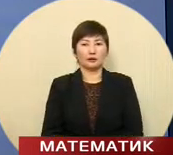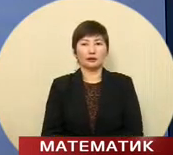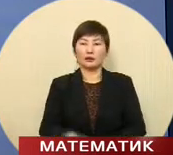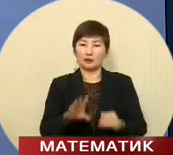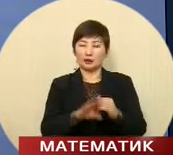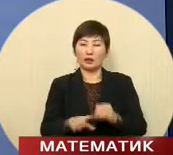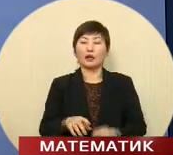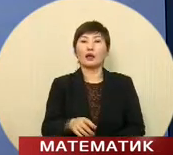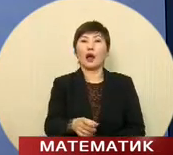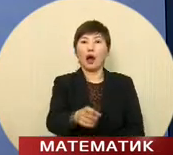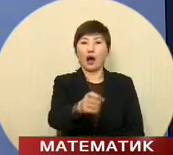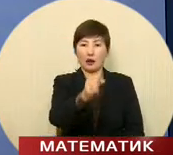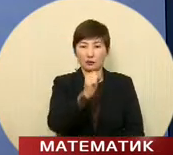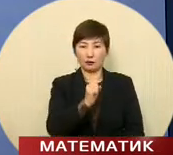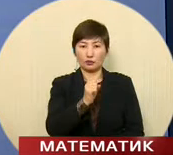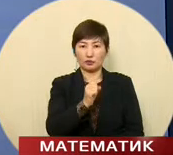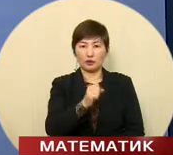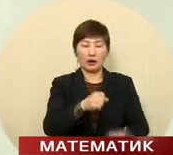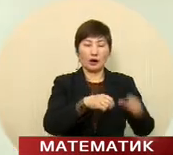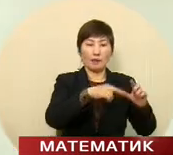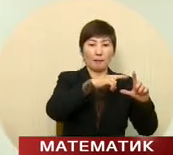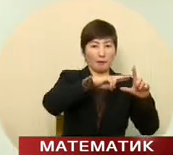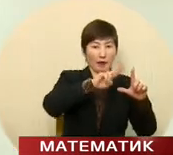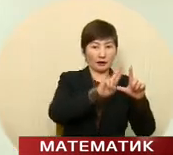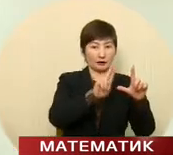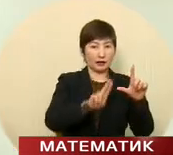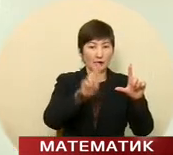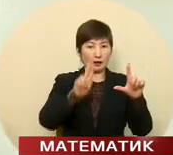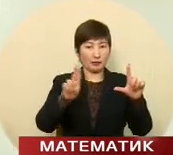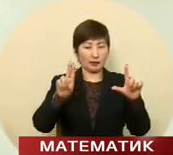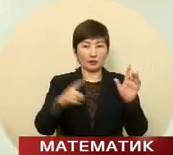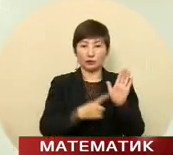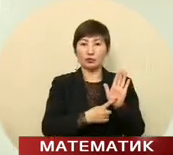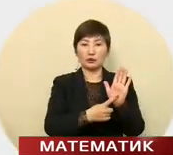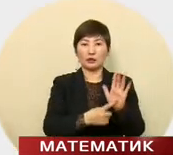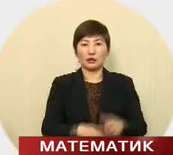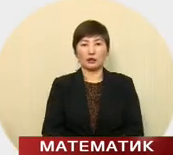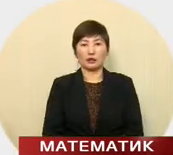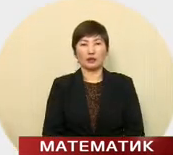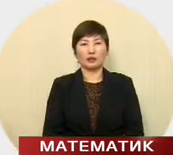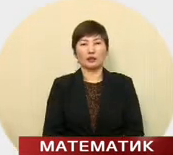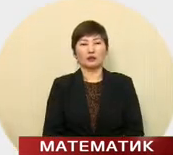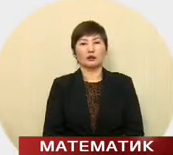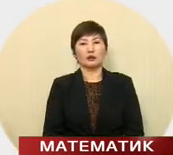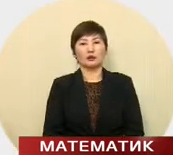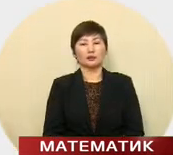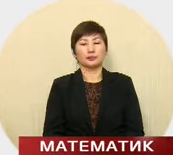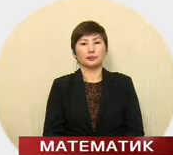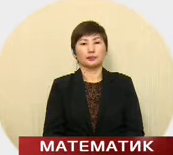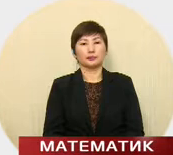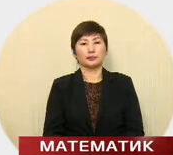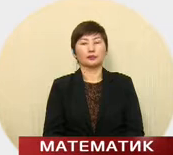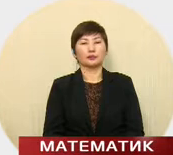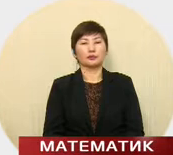дараагийн асуулт маань багнын диаграмаар дүрслээрэй гэсэн байна. За тэгэхээр бид нар багнын диаграмаа байгуулъя. За